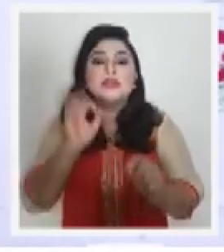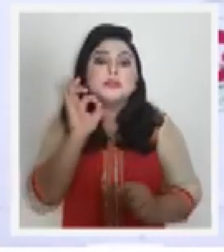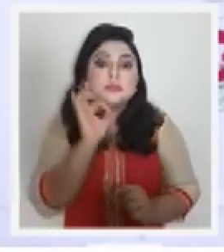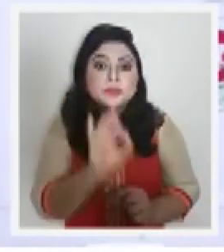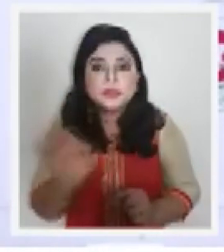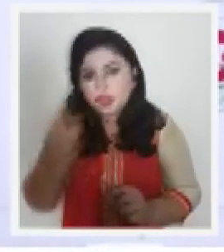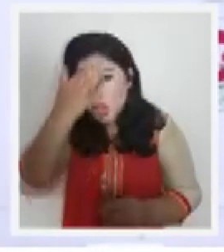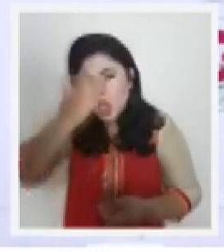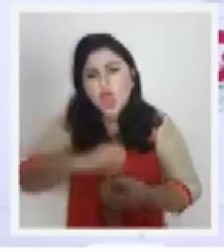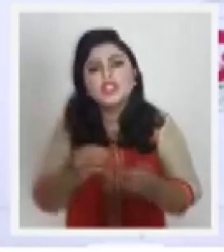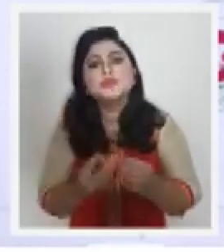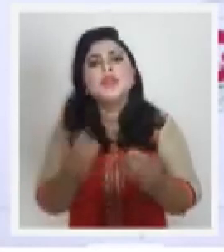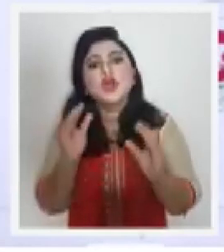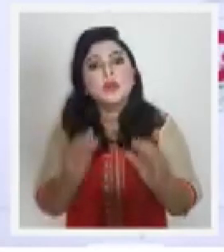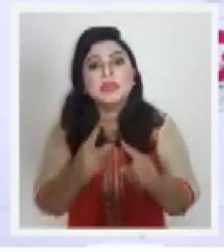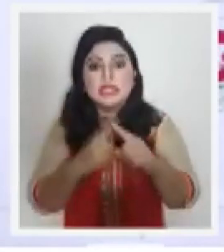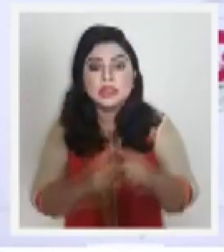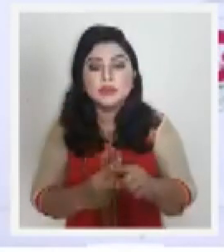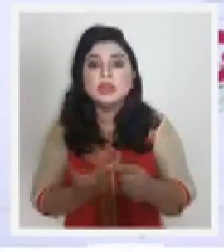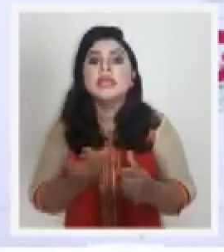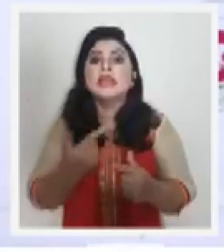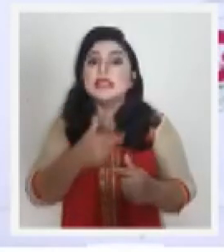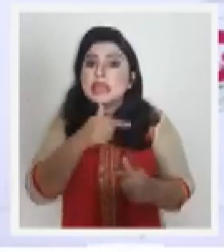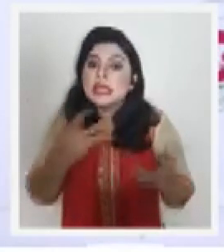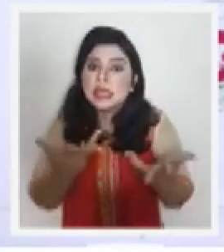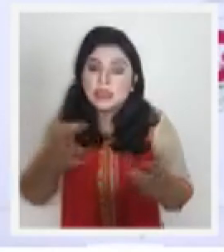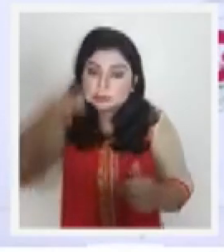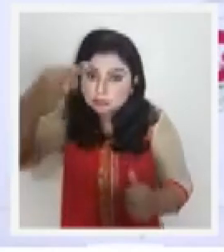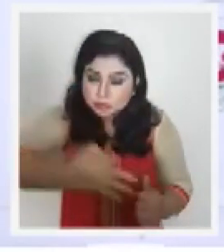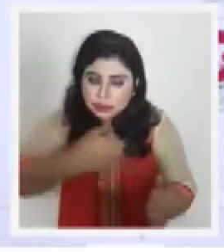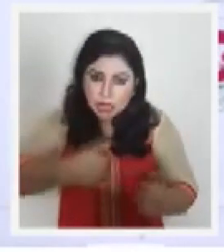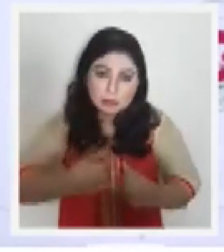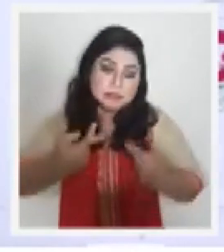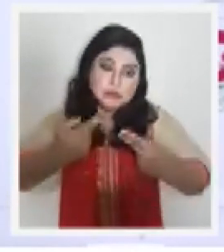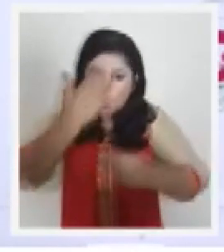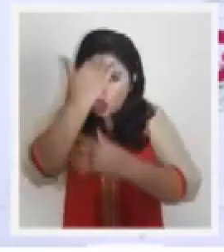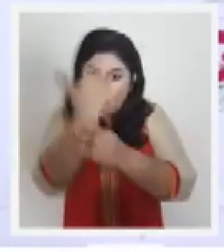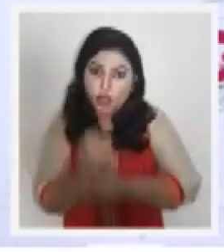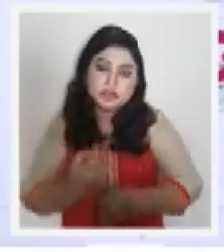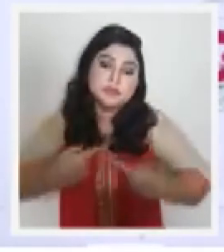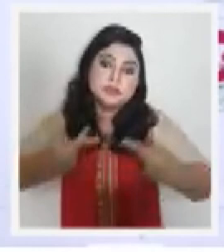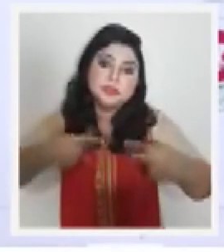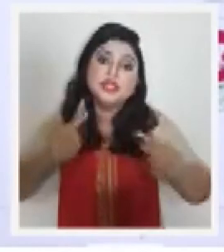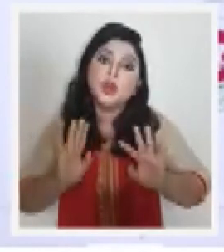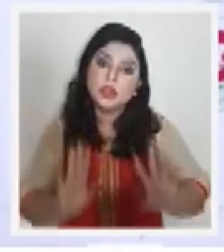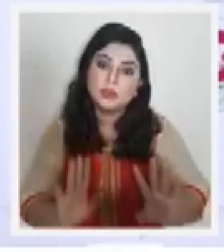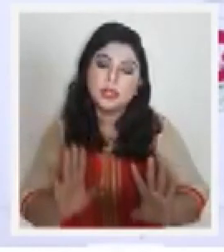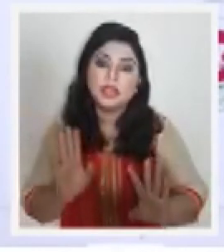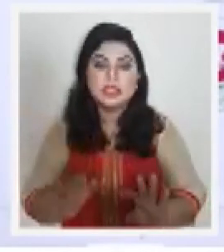হতে পারি। যদিও সব সময় বলা হয় যে আক্রান্তের মধ্যে মৃদু উপসর্গ কম থাকে, কিন্তু কার